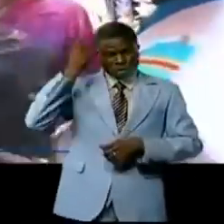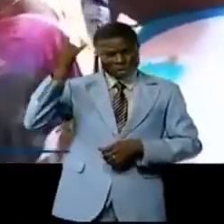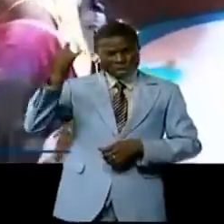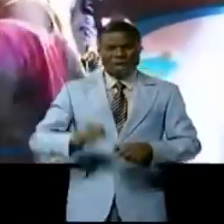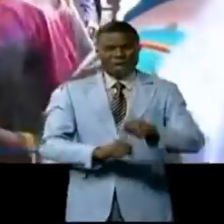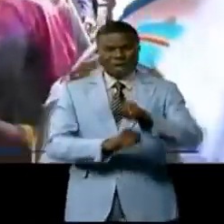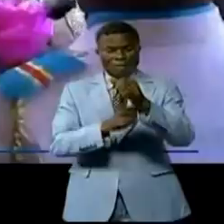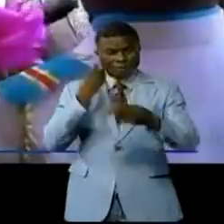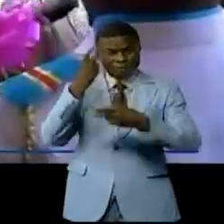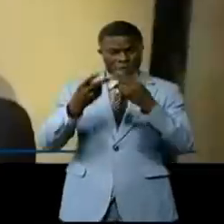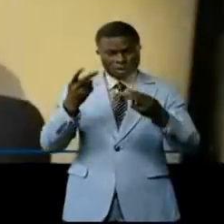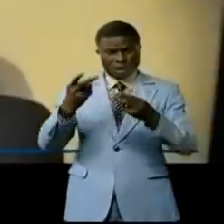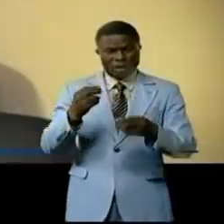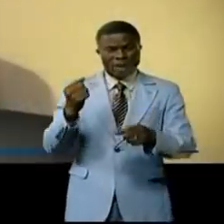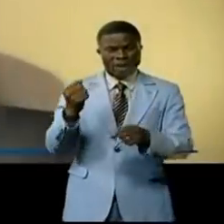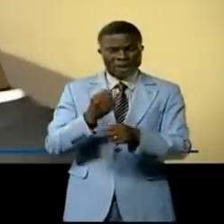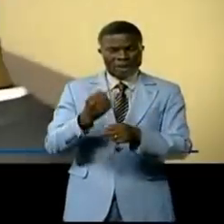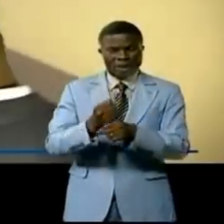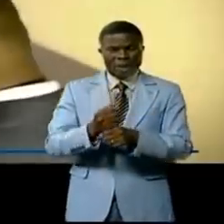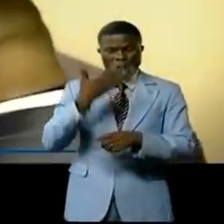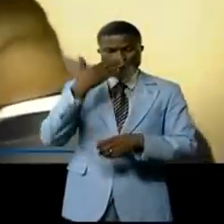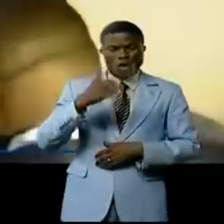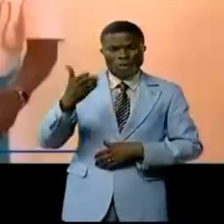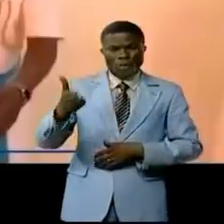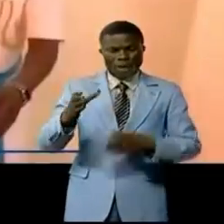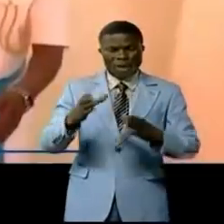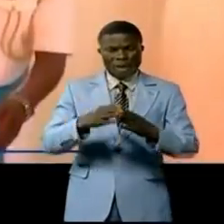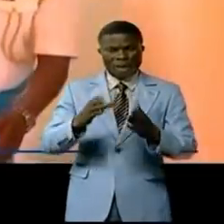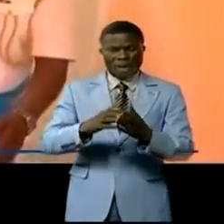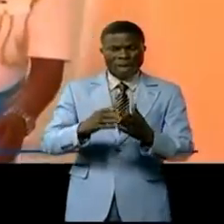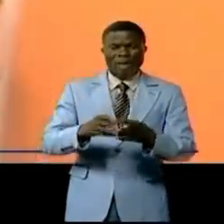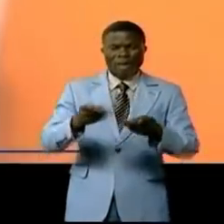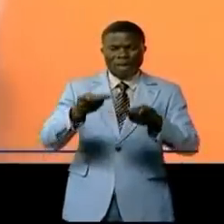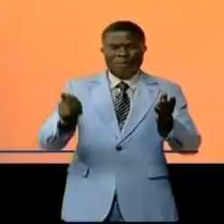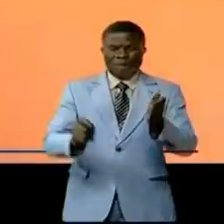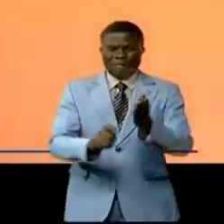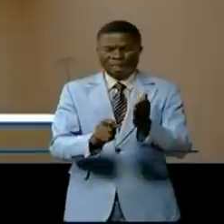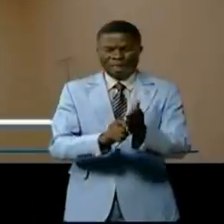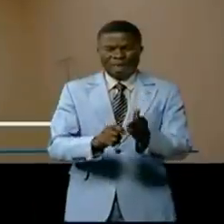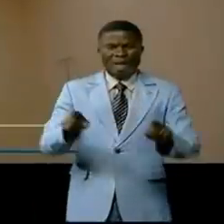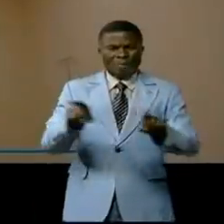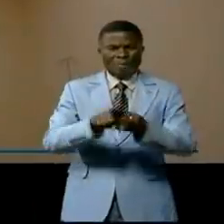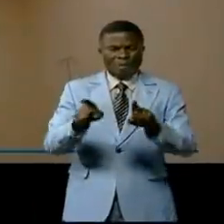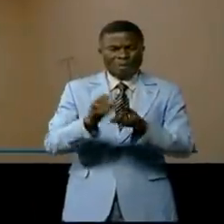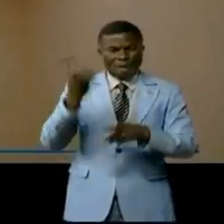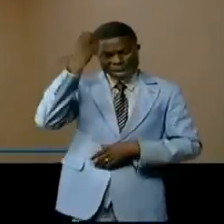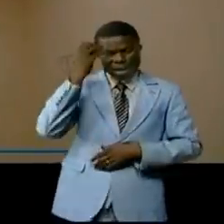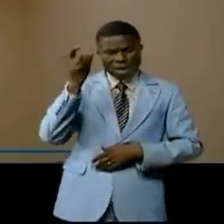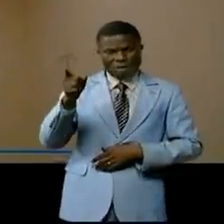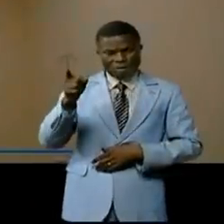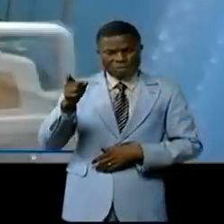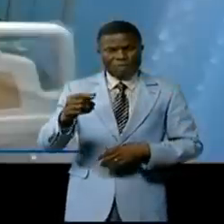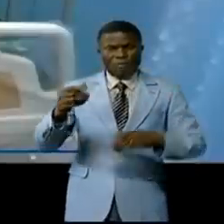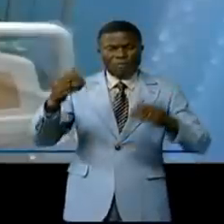de visiter les services de ces centres avec un plateau technique répondant aux normes. Par ailleurs,